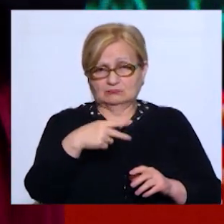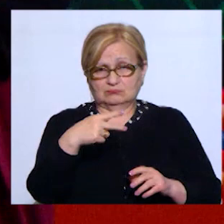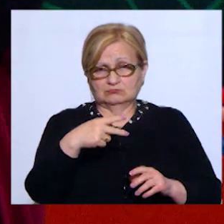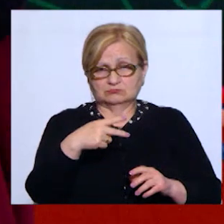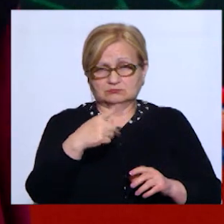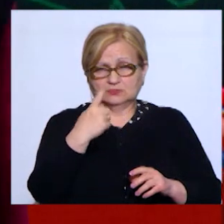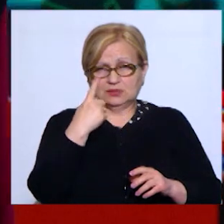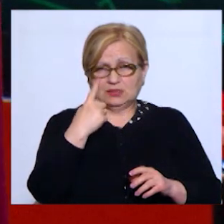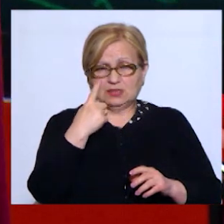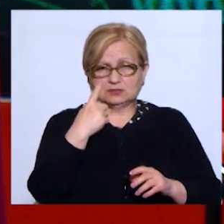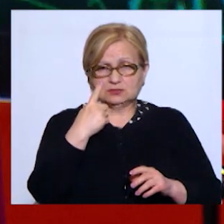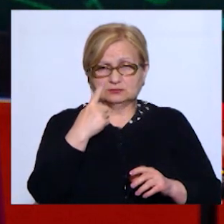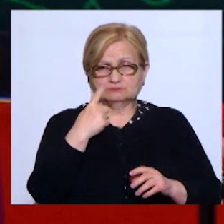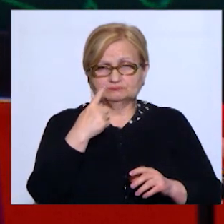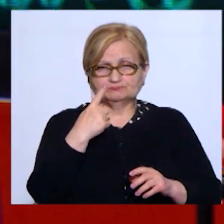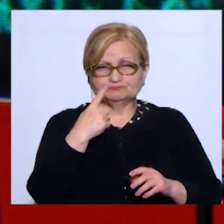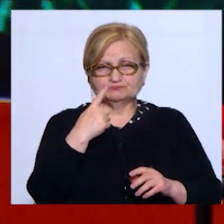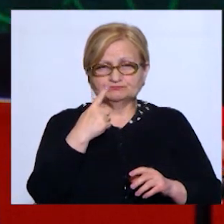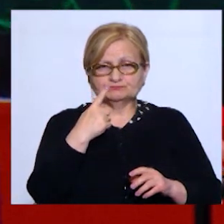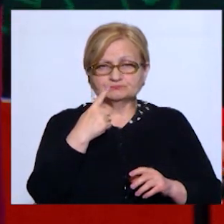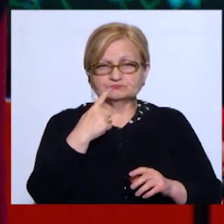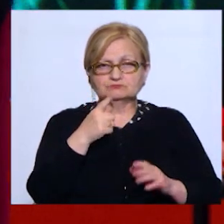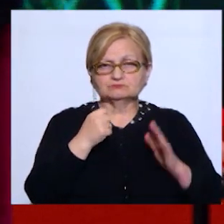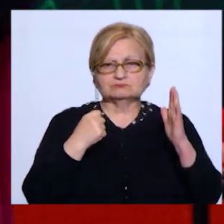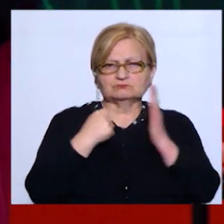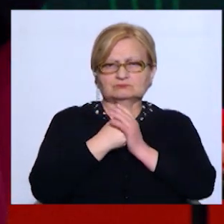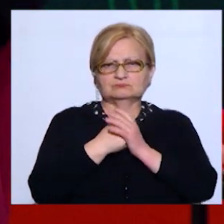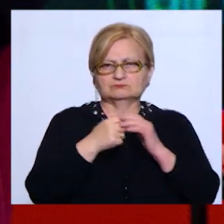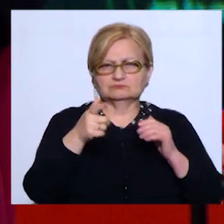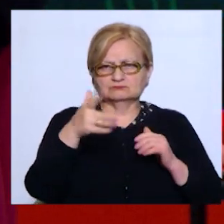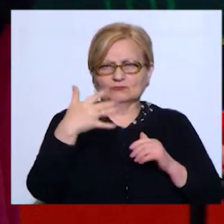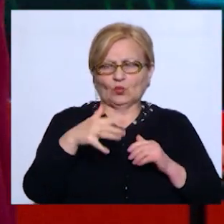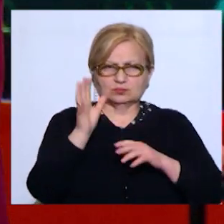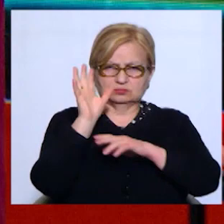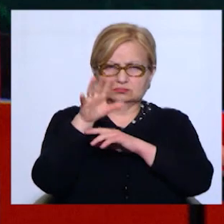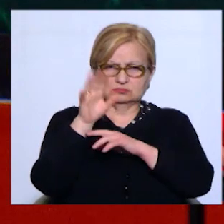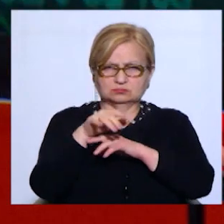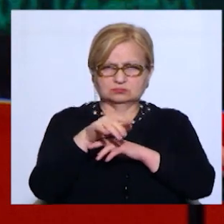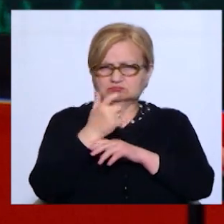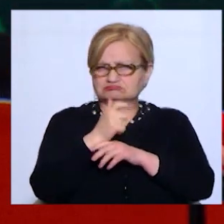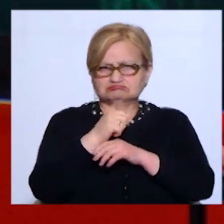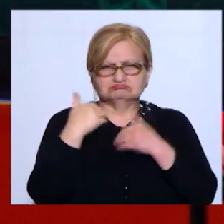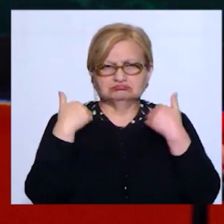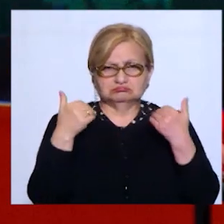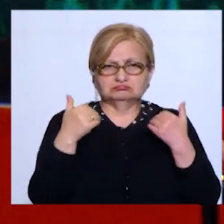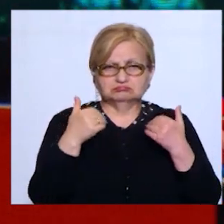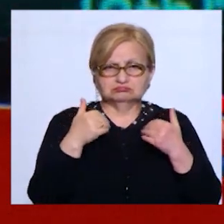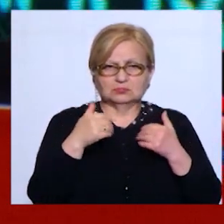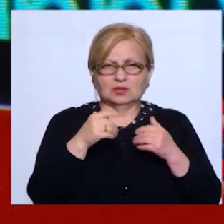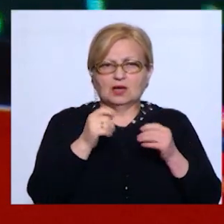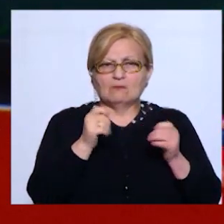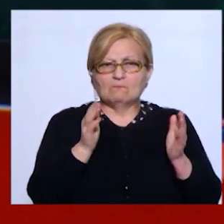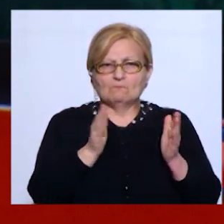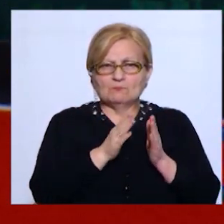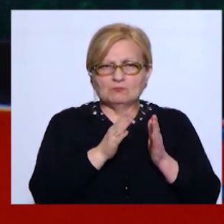ერთხელ ცხოვრებაში ა ძალიან მაქსიმალური შედეგი დადო და 50 ბურთი ჩააგდო, რაც ძალიან მაგარია. მისი მინიმალური